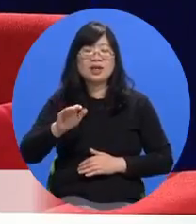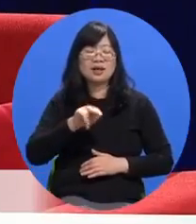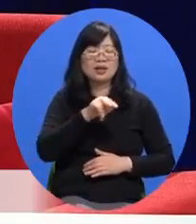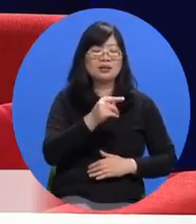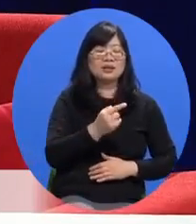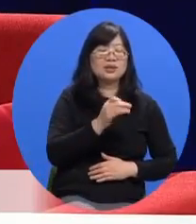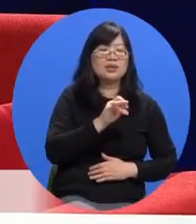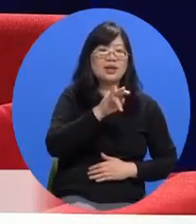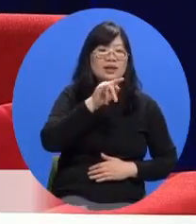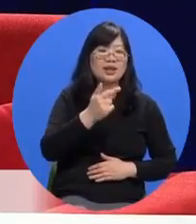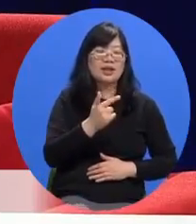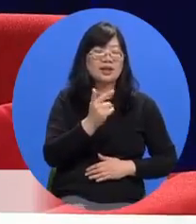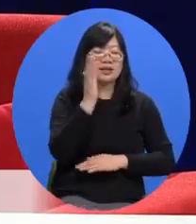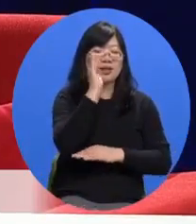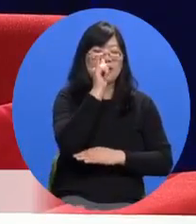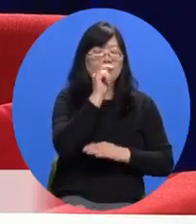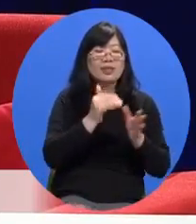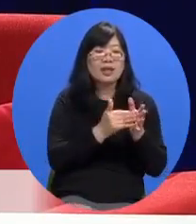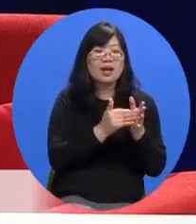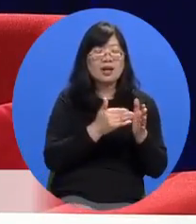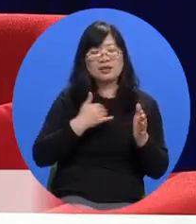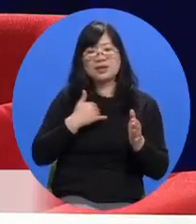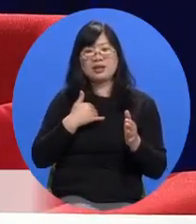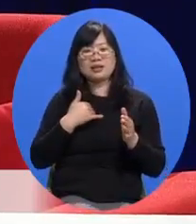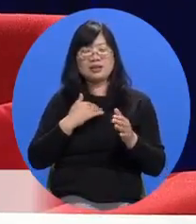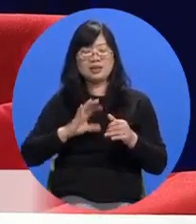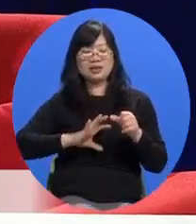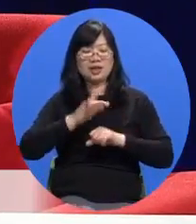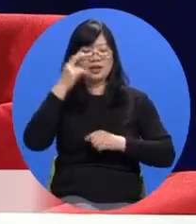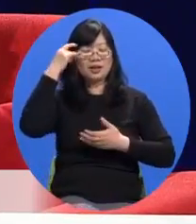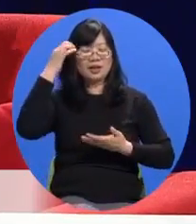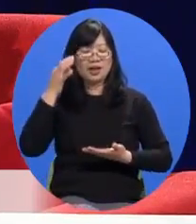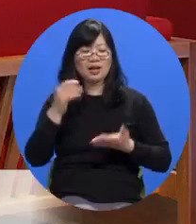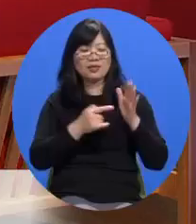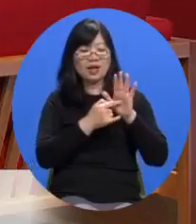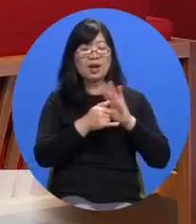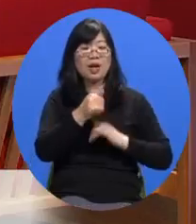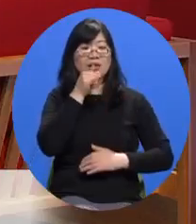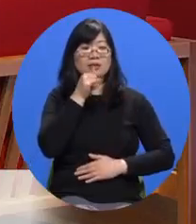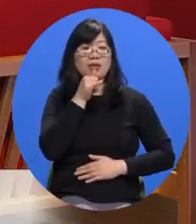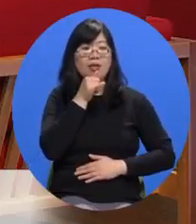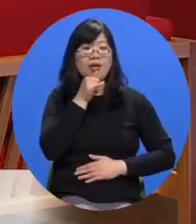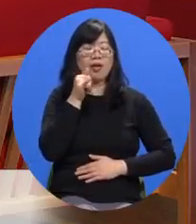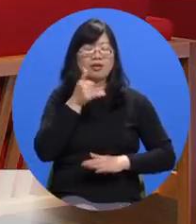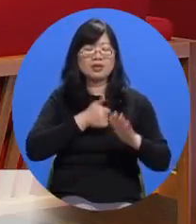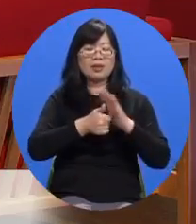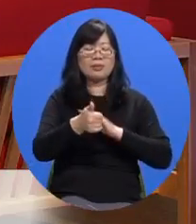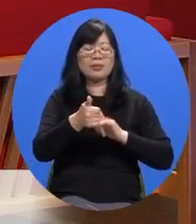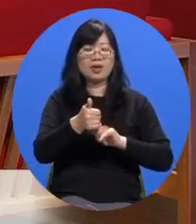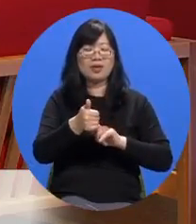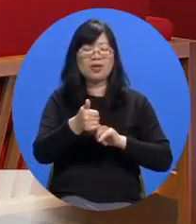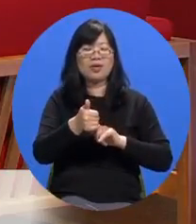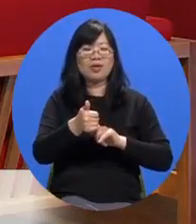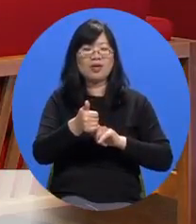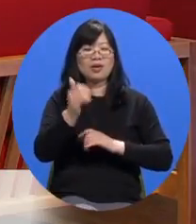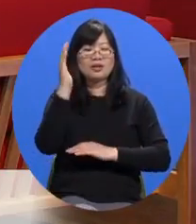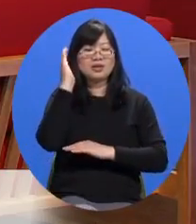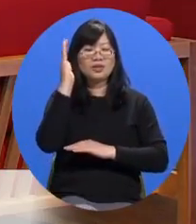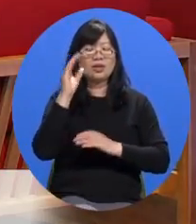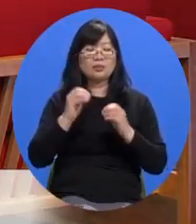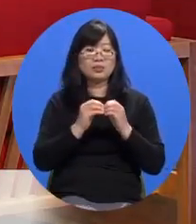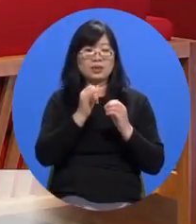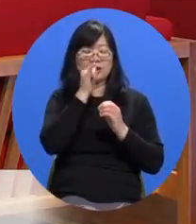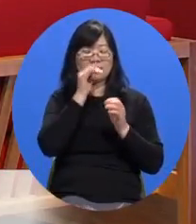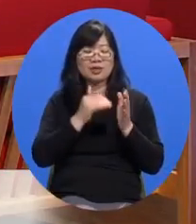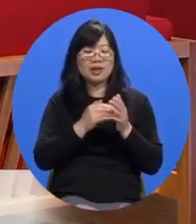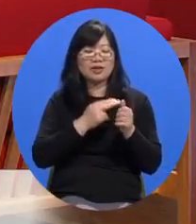연설이라고 부르는데 보통 자기의 어떤 세계관을 피력하는 아주 대표적인 그런 연설문이 되는데 이때